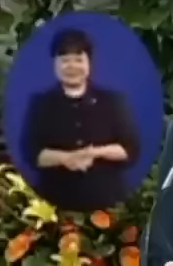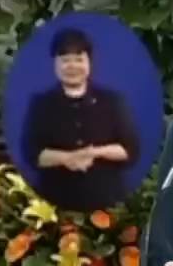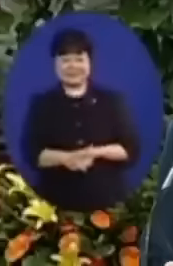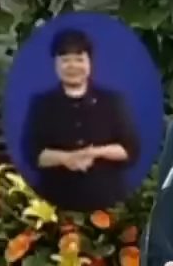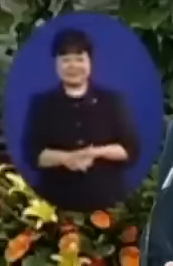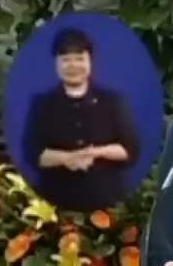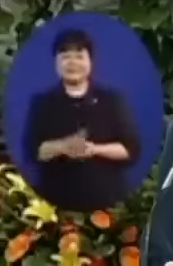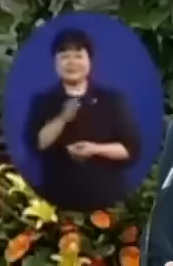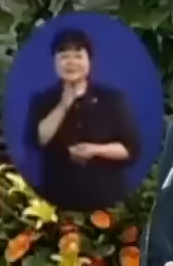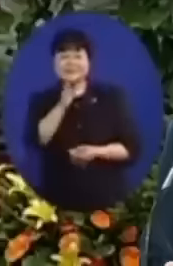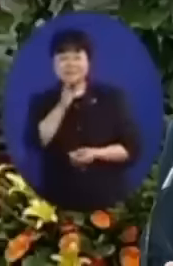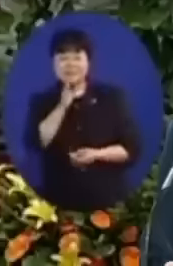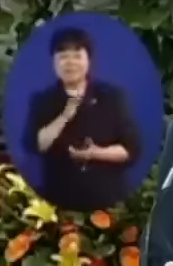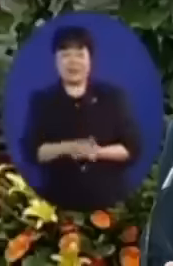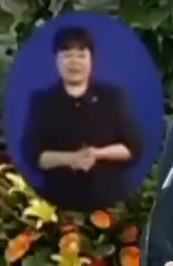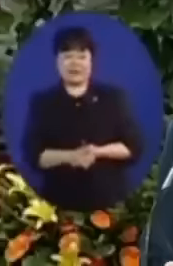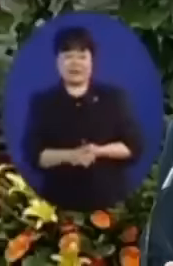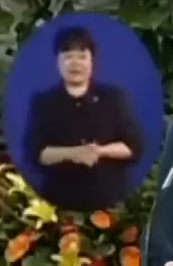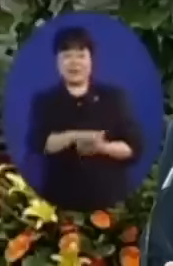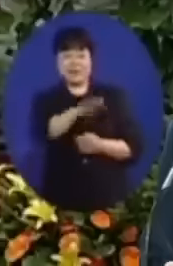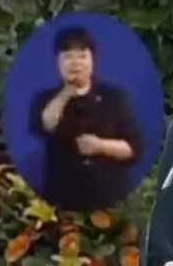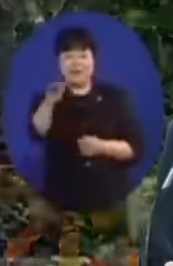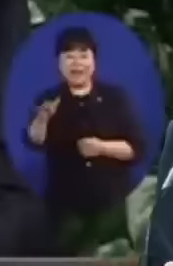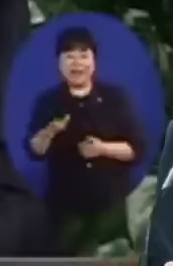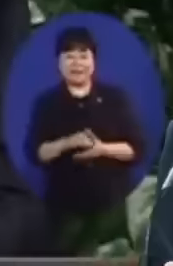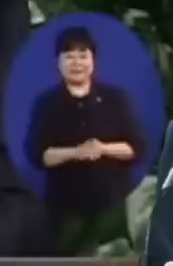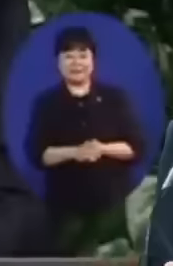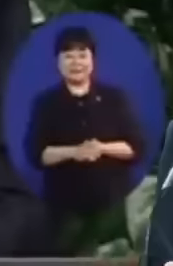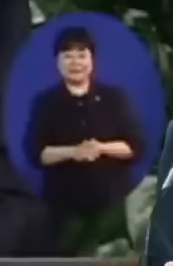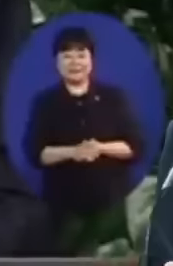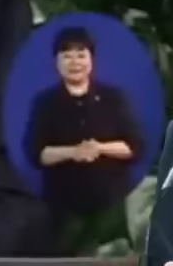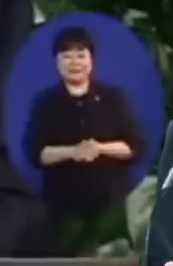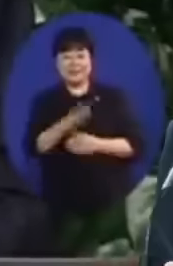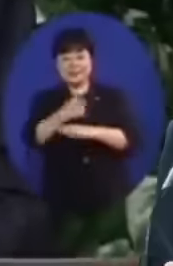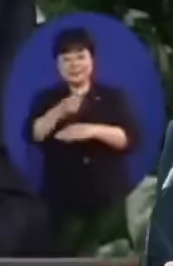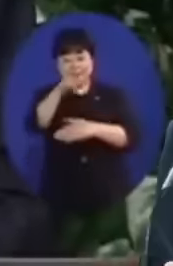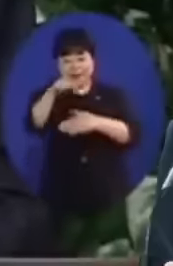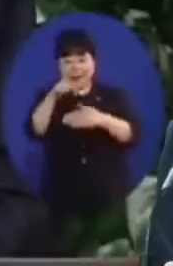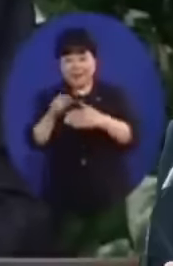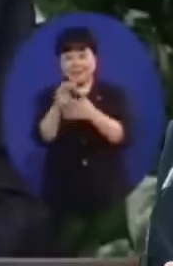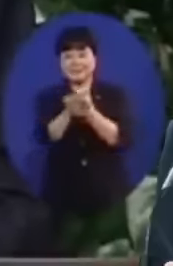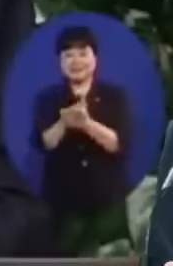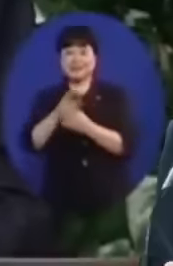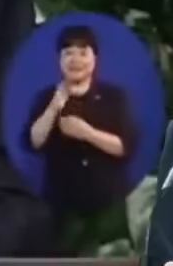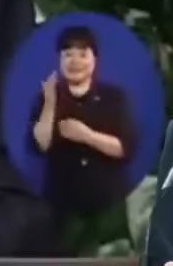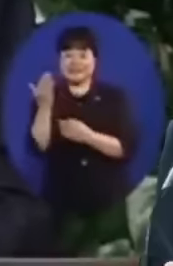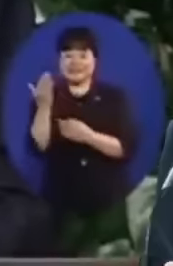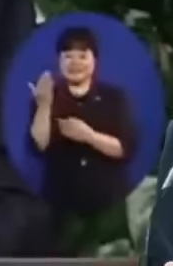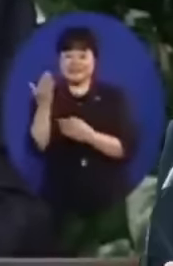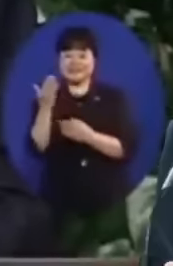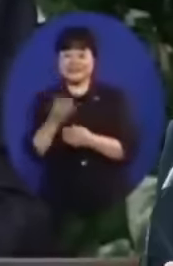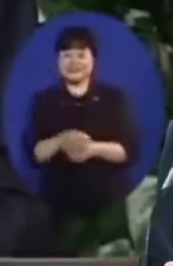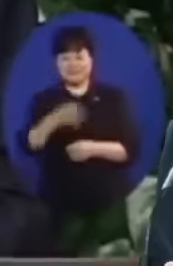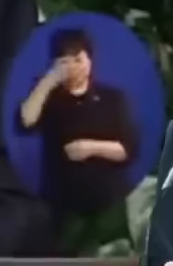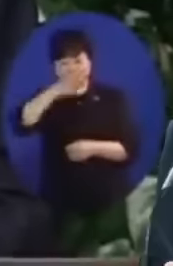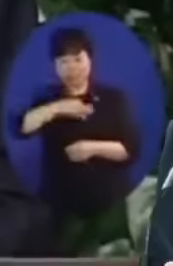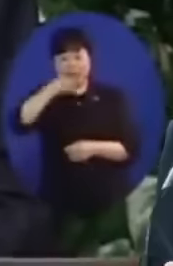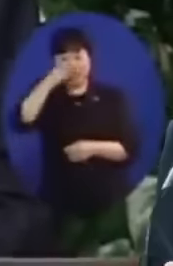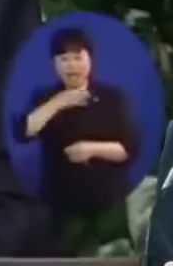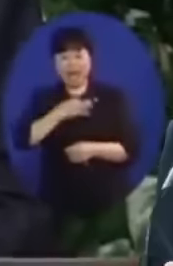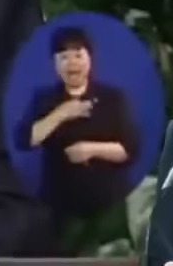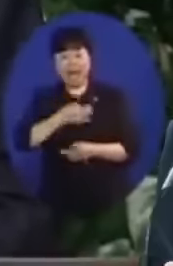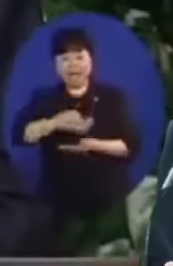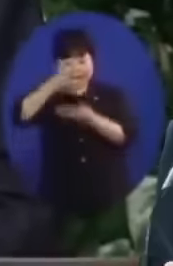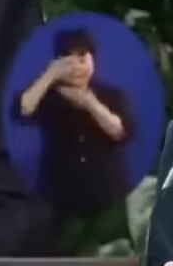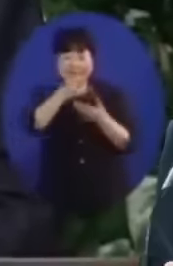이런 것이 우리가 그리스도 안에서 친구가 되는 효과와